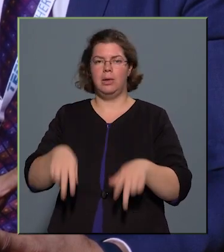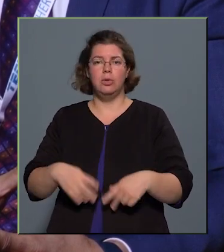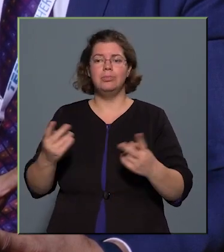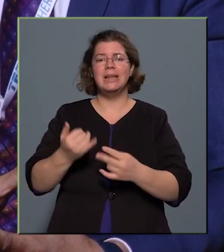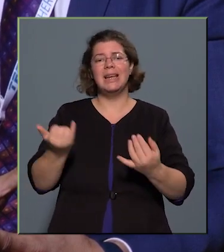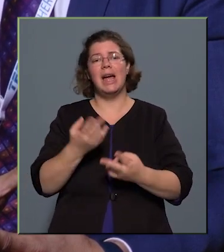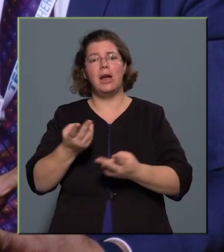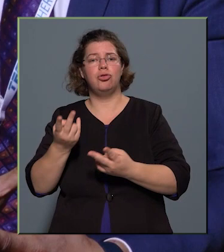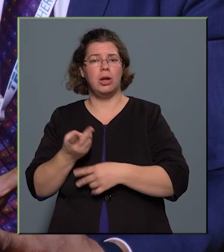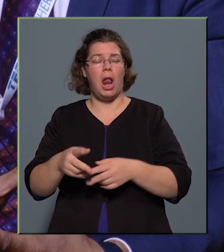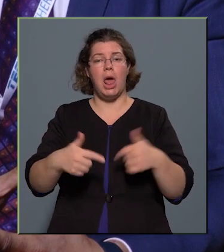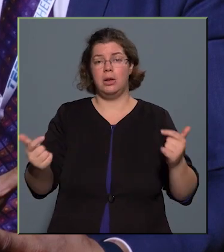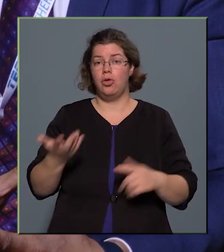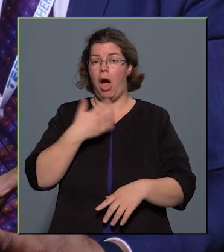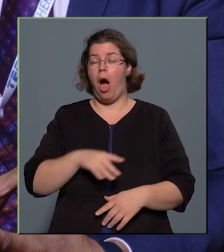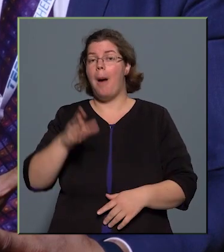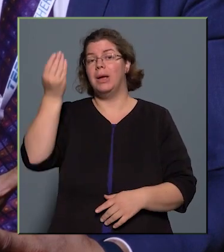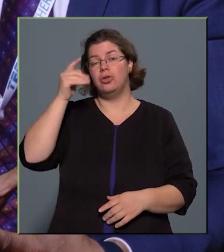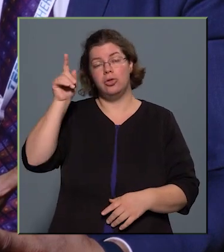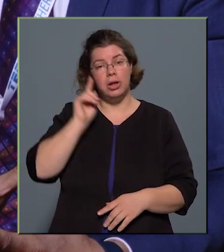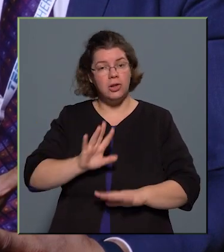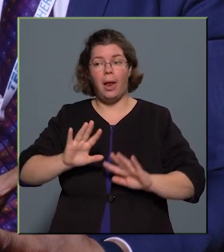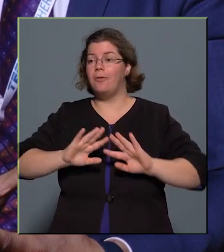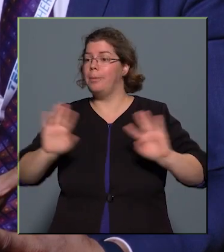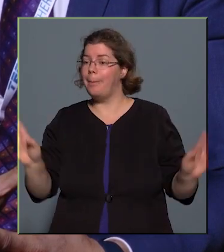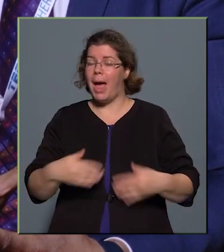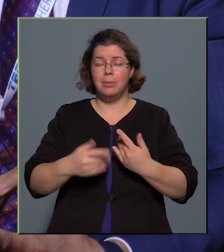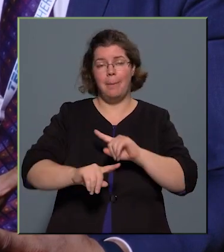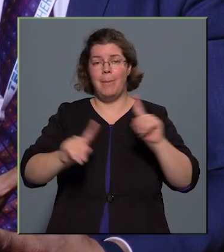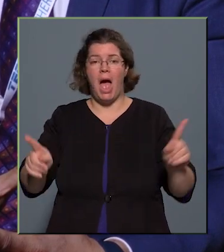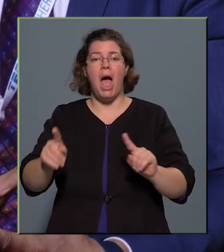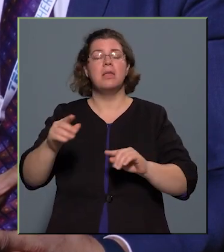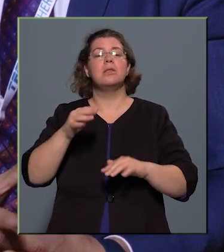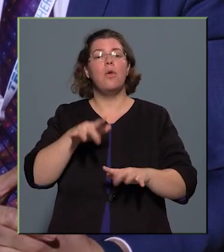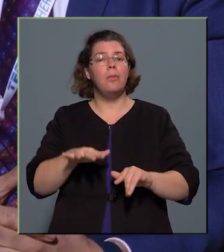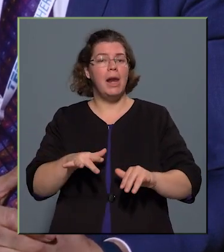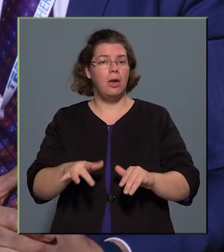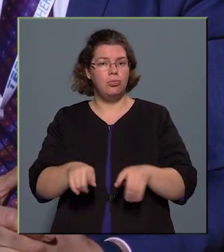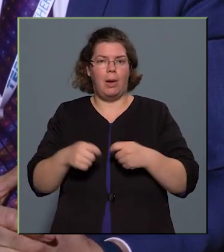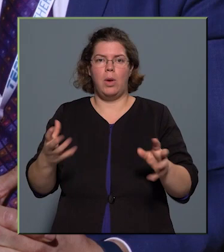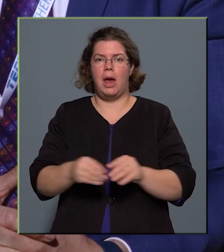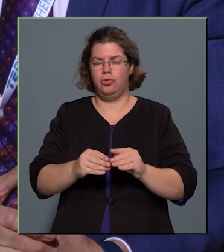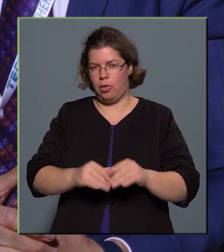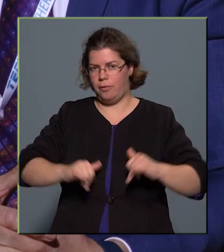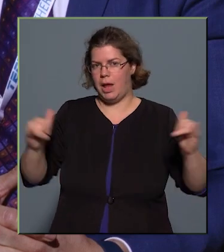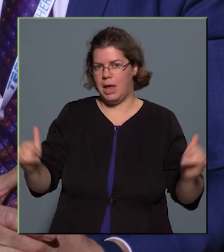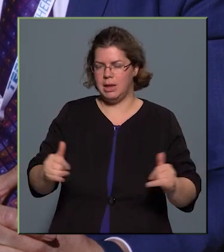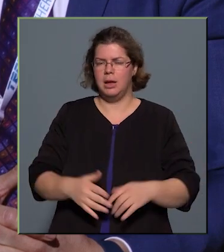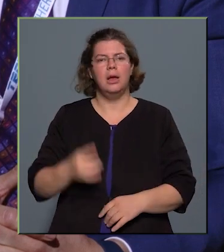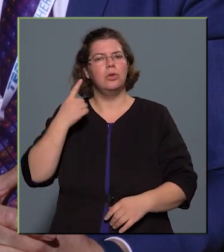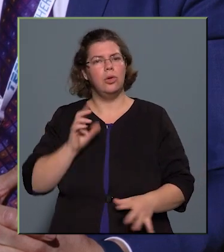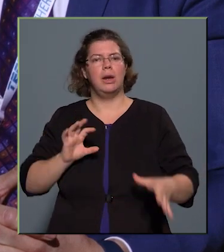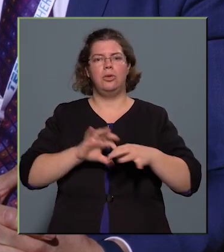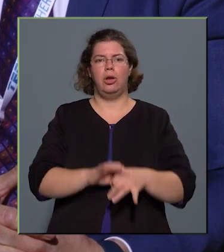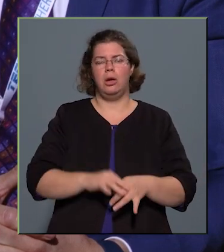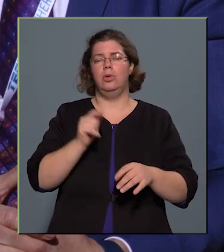hogy lehetne, ha mesterséges intelligencia vagy bármilyen más szoftveres megoldással fejleszteni a sorokon. Ugye rá tudok csatlakozni